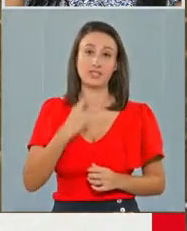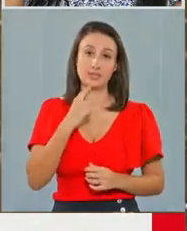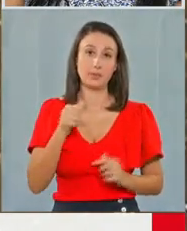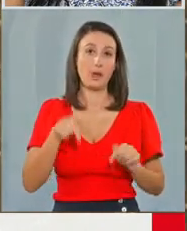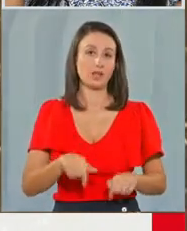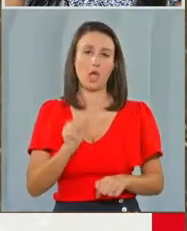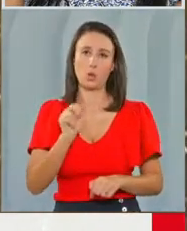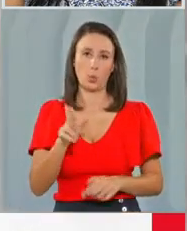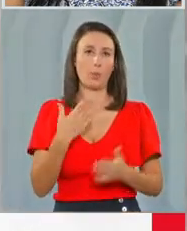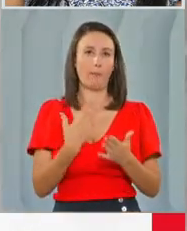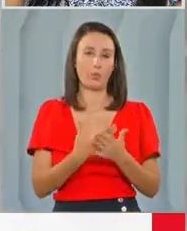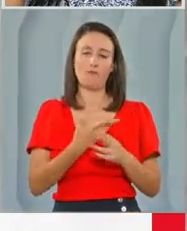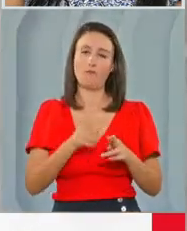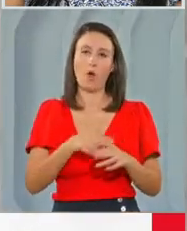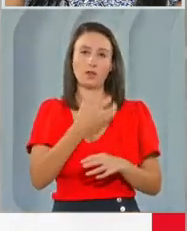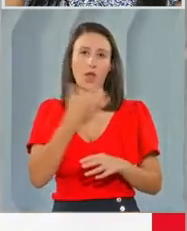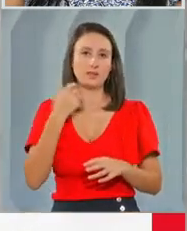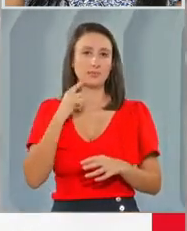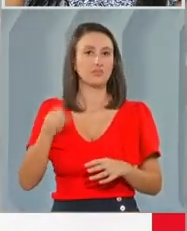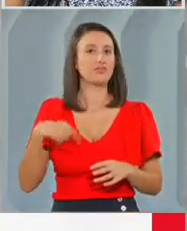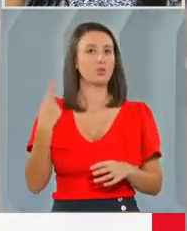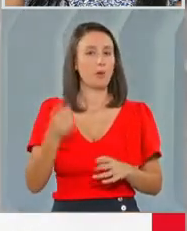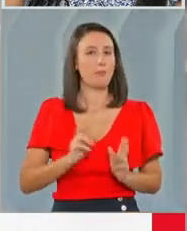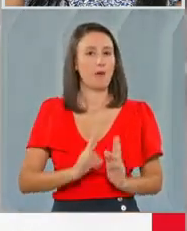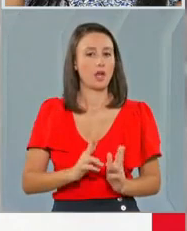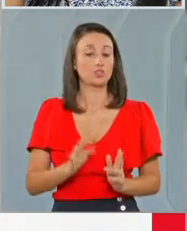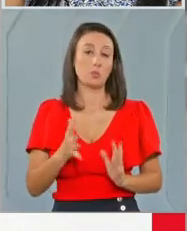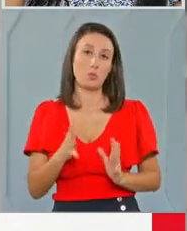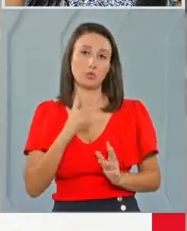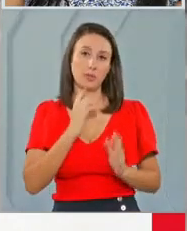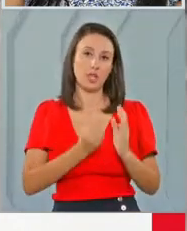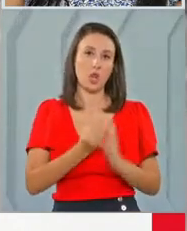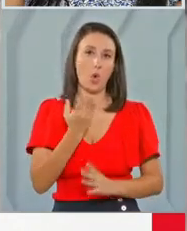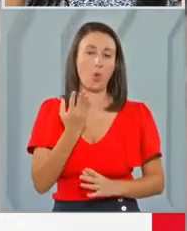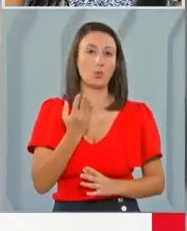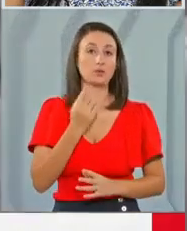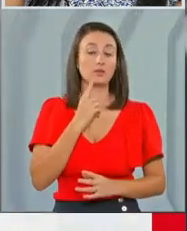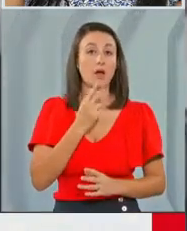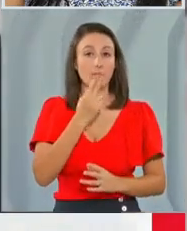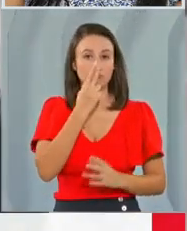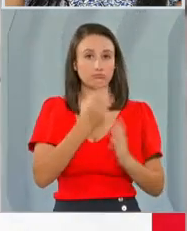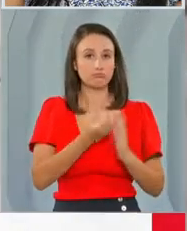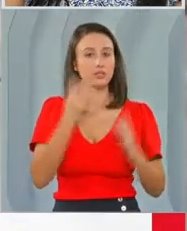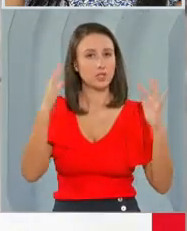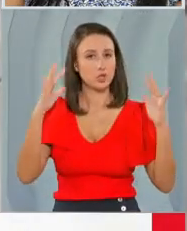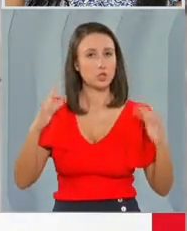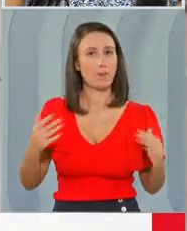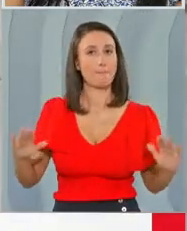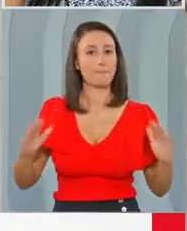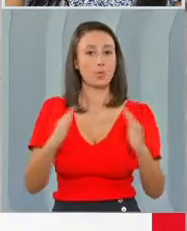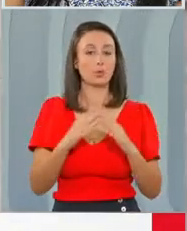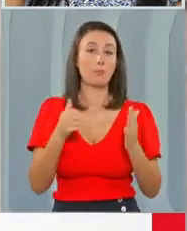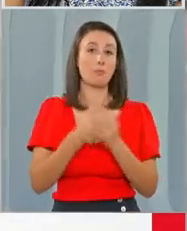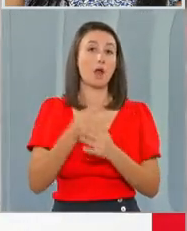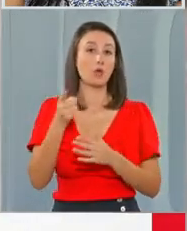Săptămâna aceasta nu, pentru că este foarte cald. Săptămâna viitoare se mai răcorește și posibil din nou să reapară ninsorile pe crestele montane, dar